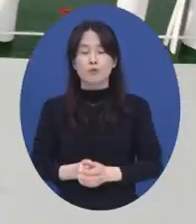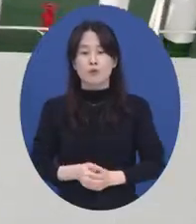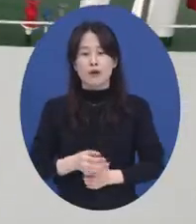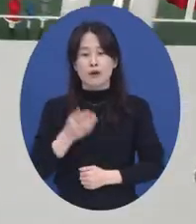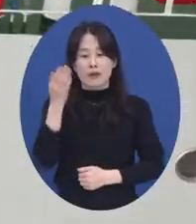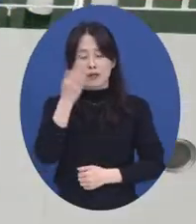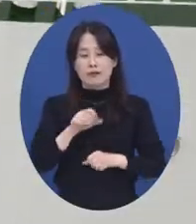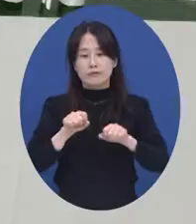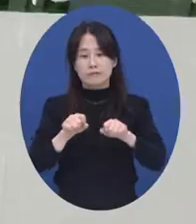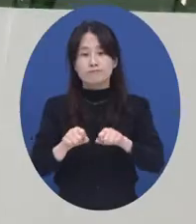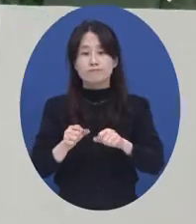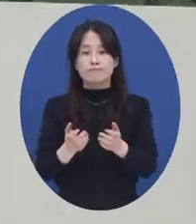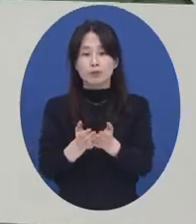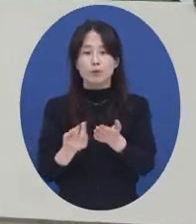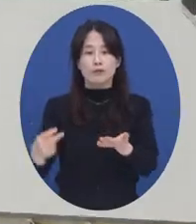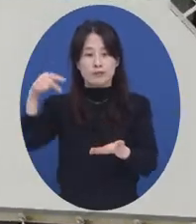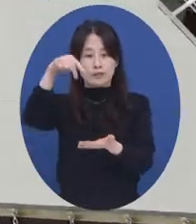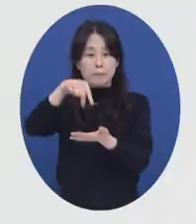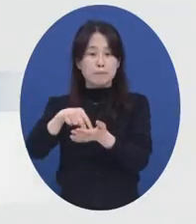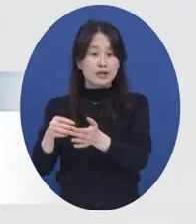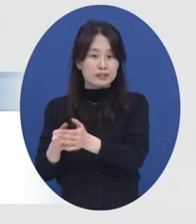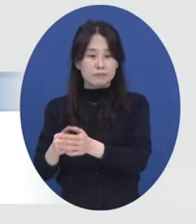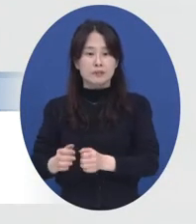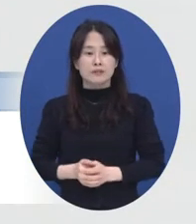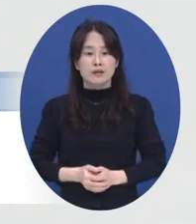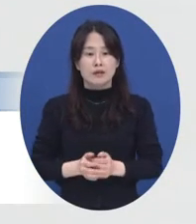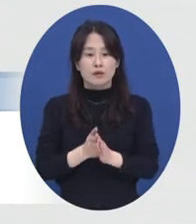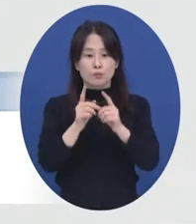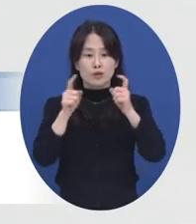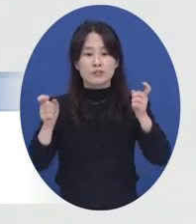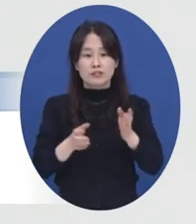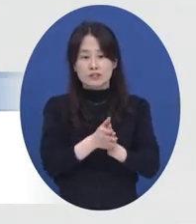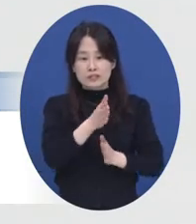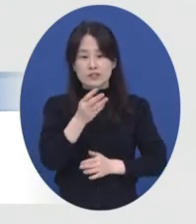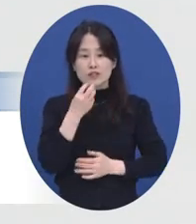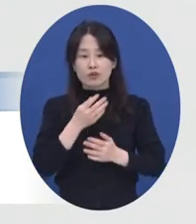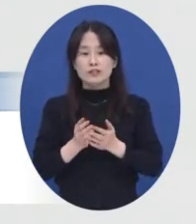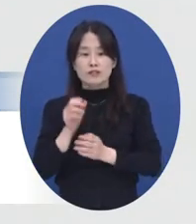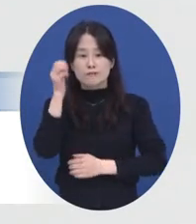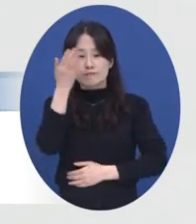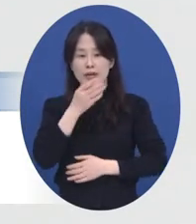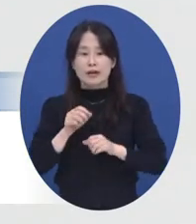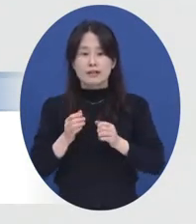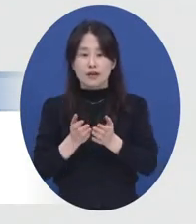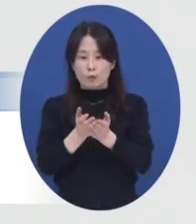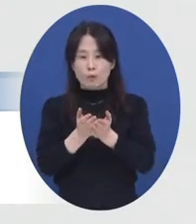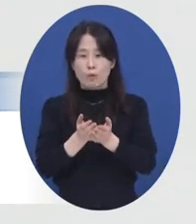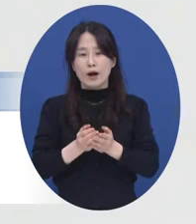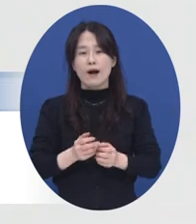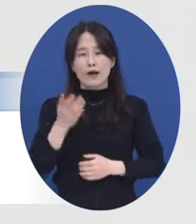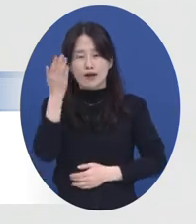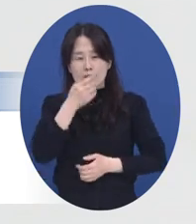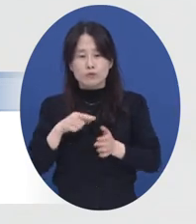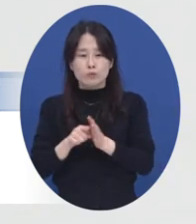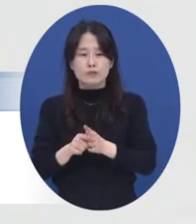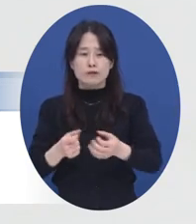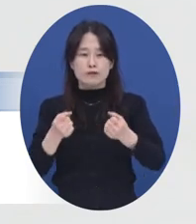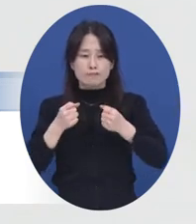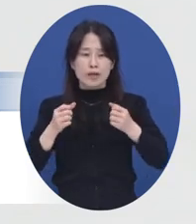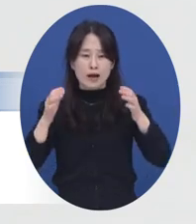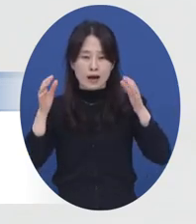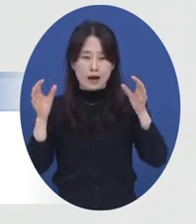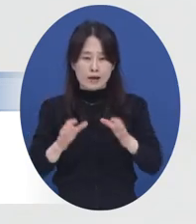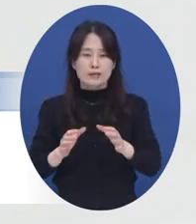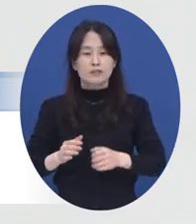직접 시승해 씁니다 화성시가 경기 정종과 깨끗하게 할 수 있도록 의심을 다해서 우리가